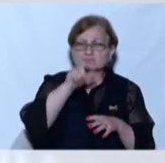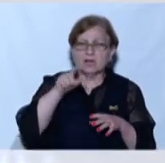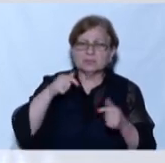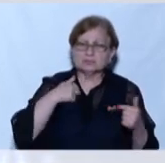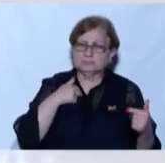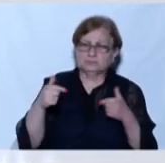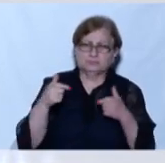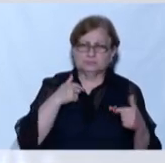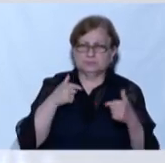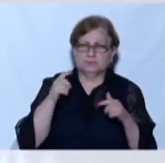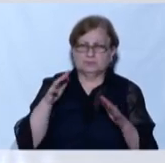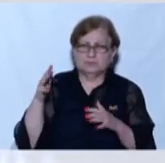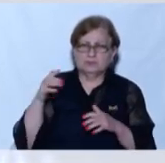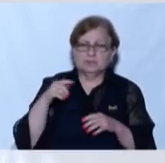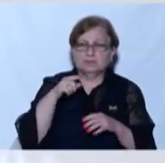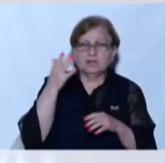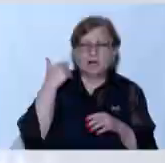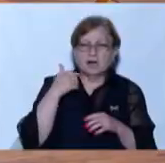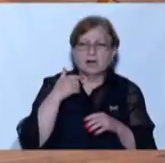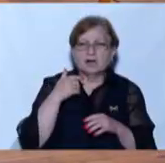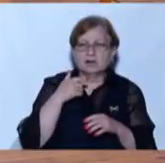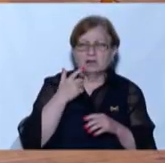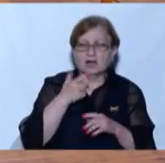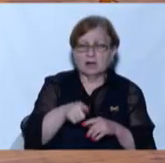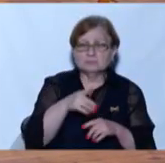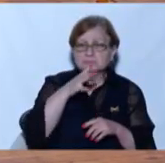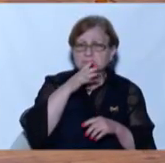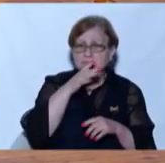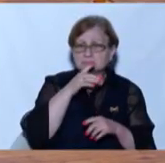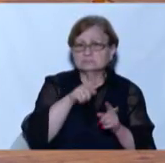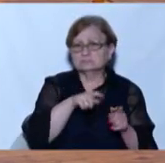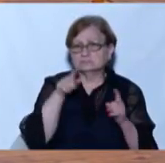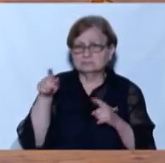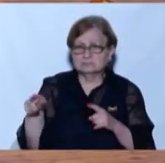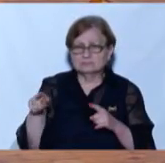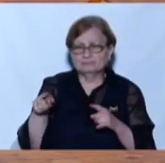არის. ეხლა მოგეხსენებათ ის კომუნიკაციებიც არ არის და აი ამ დროს ისევ გადავინაცვლოთ